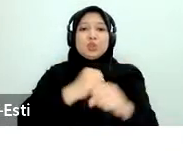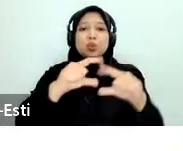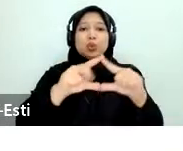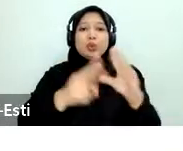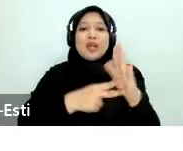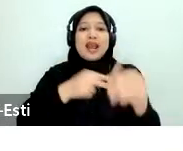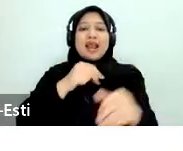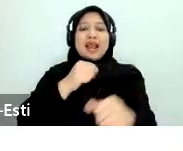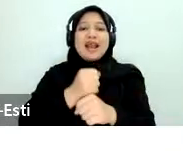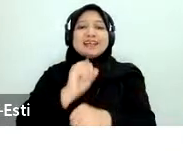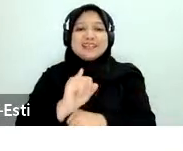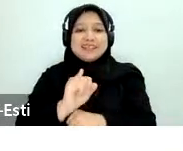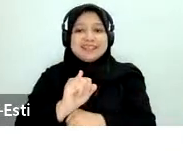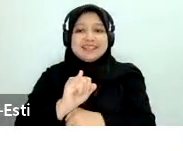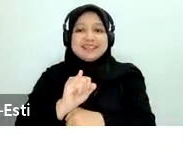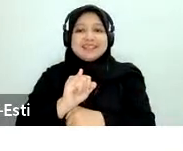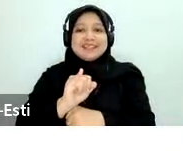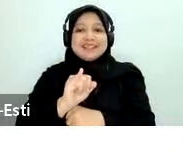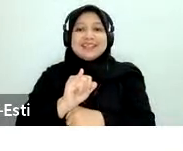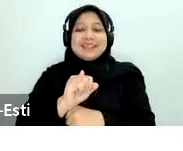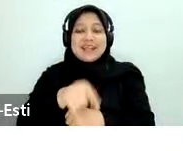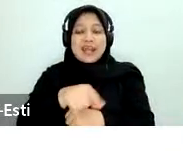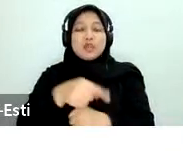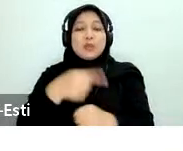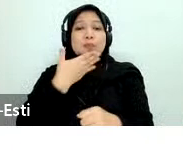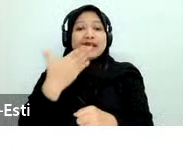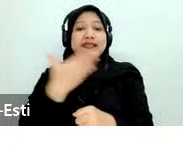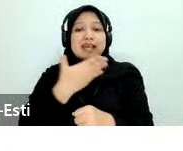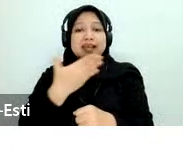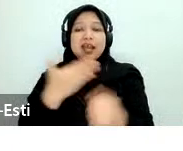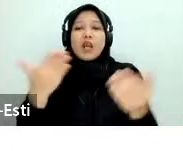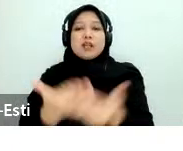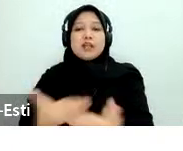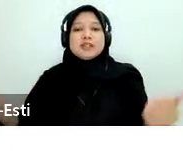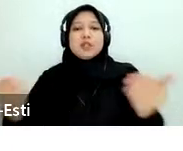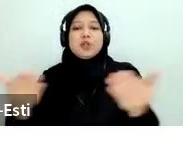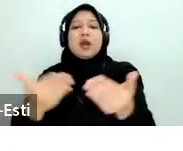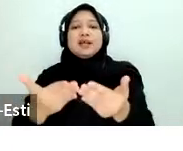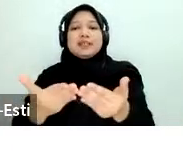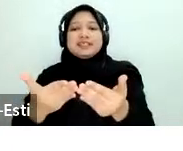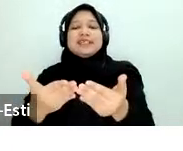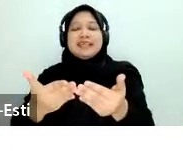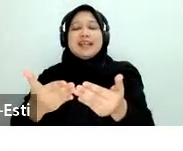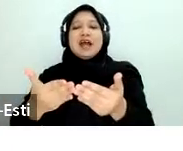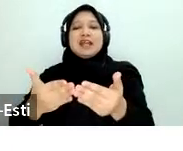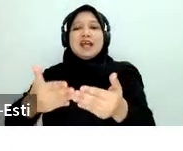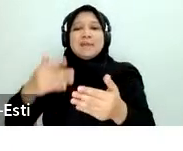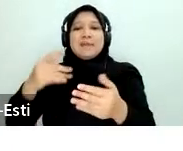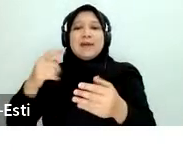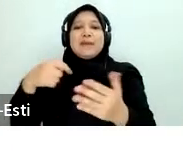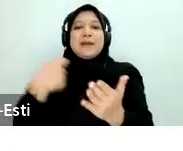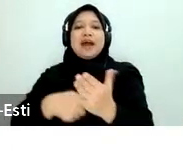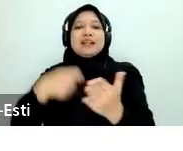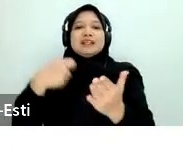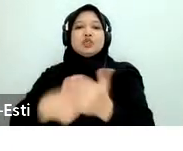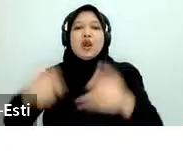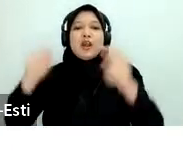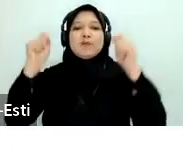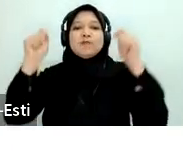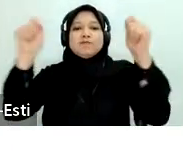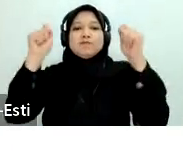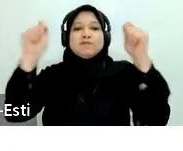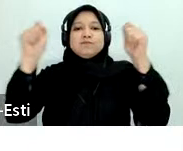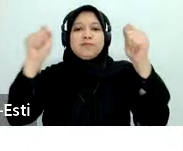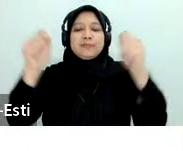jadi makna itu terus diproduksi dan dia bisa berulang lagi dan mengingatkan memori kolektif tentang Apa makna itu